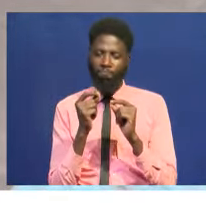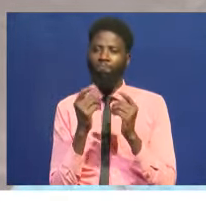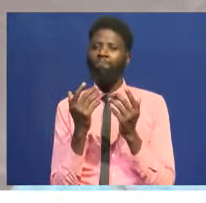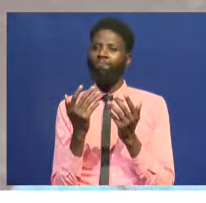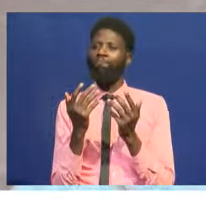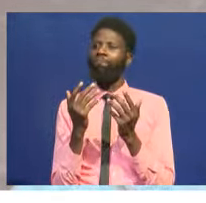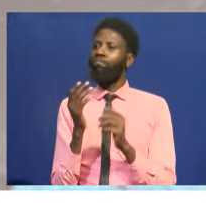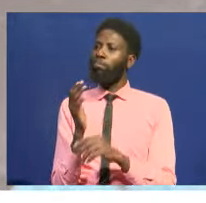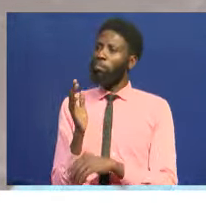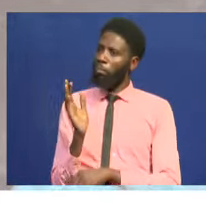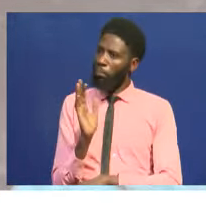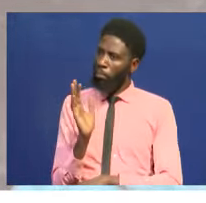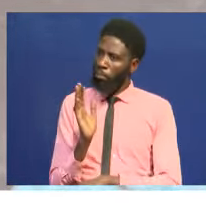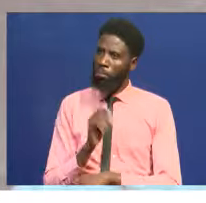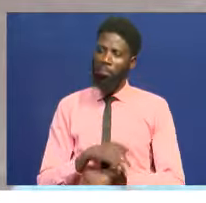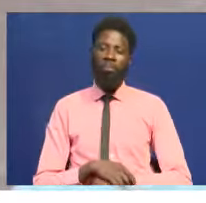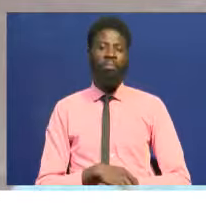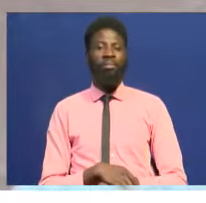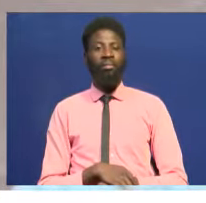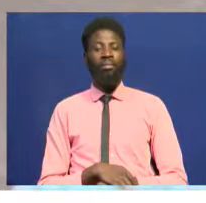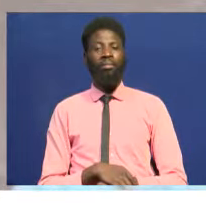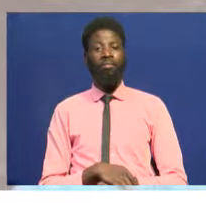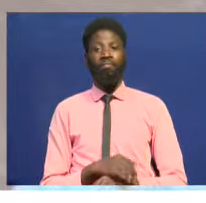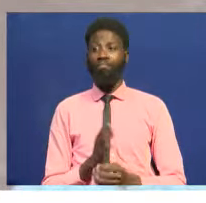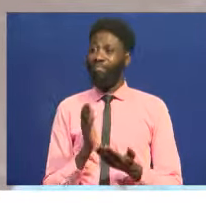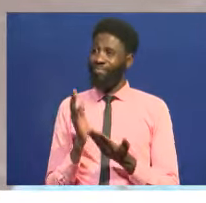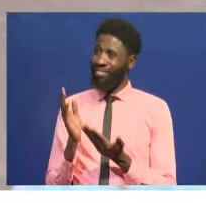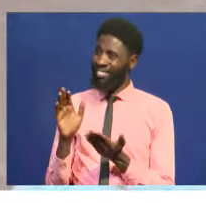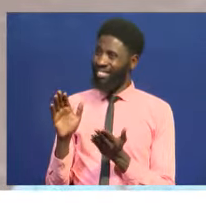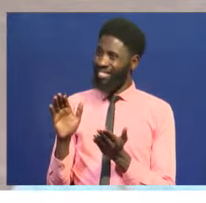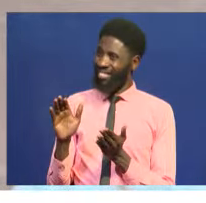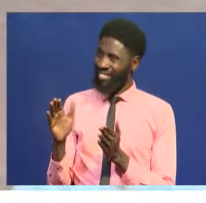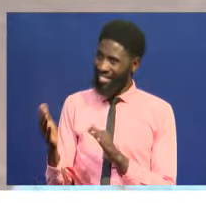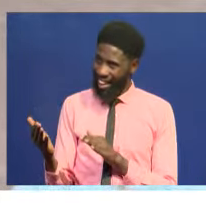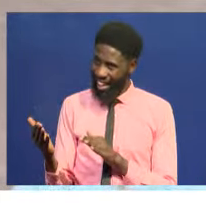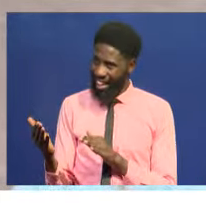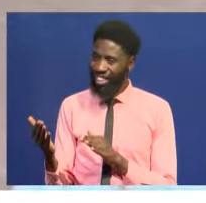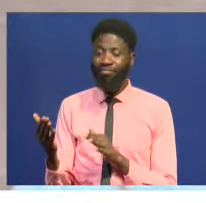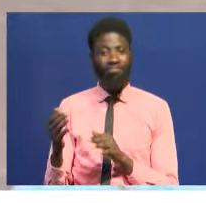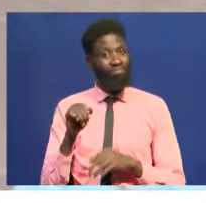Na hata katika kifo yake,